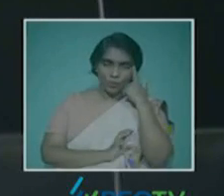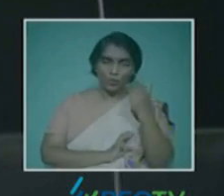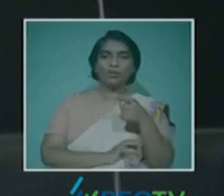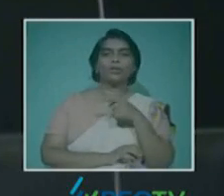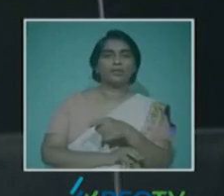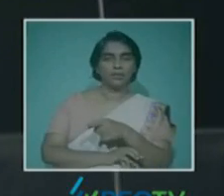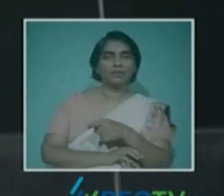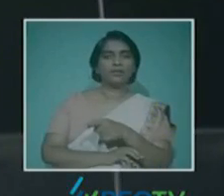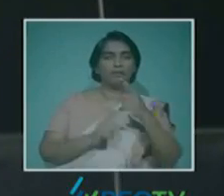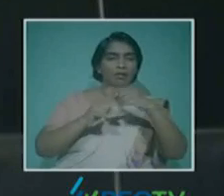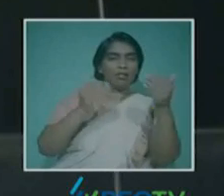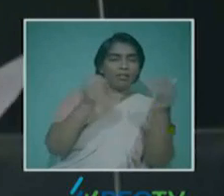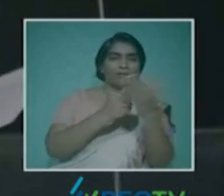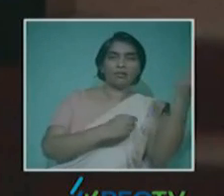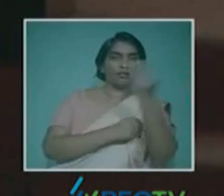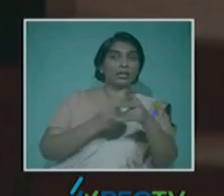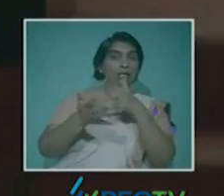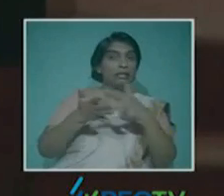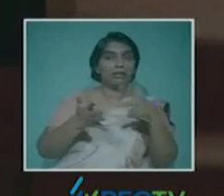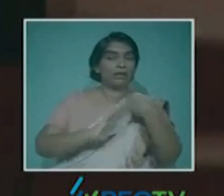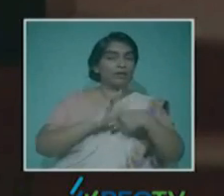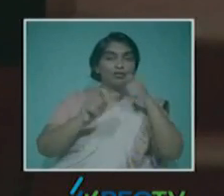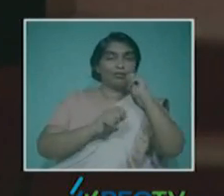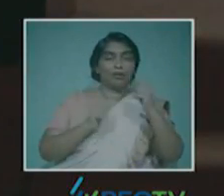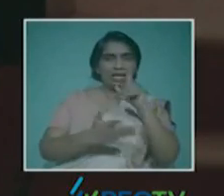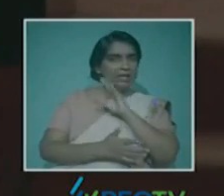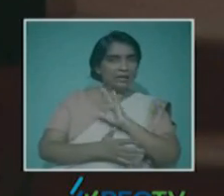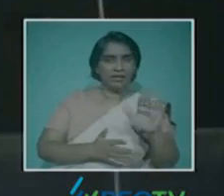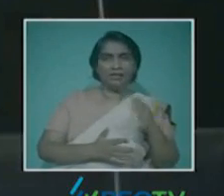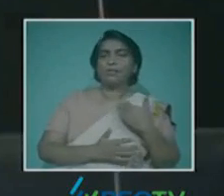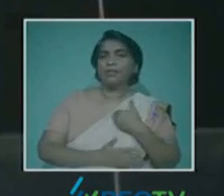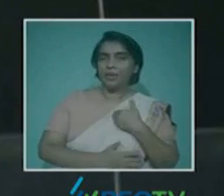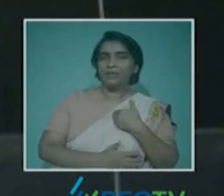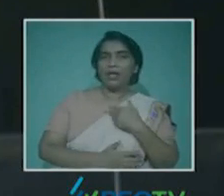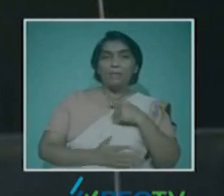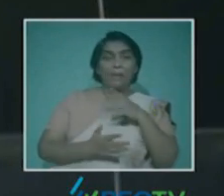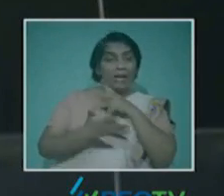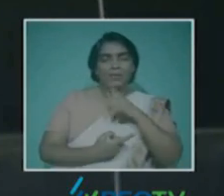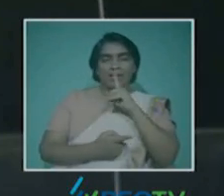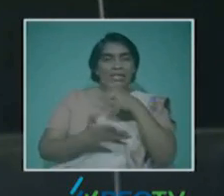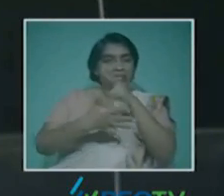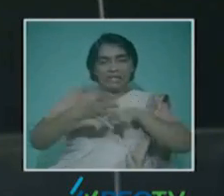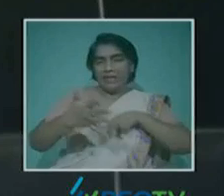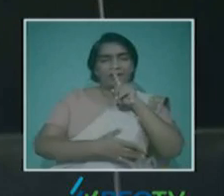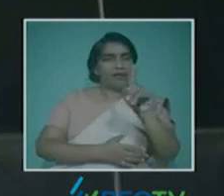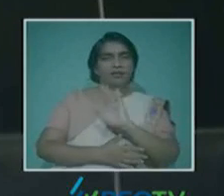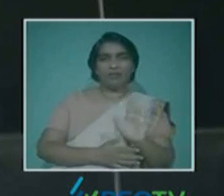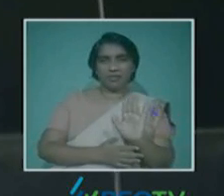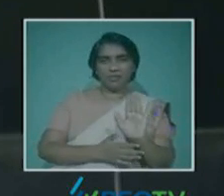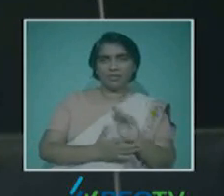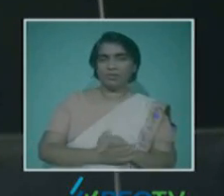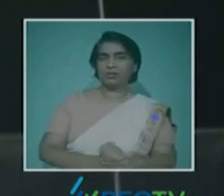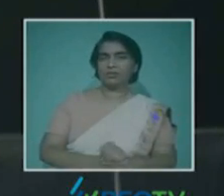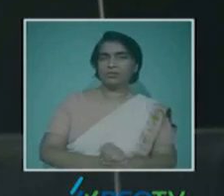මේ අනියමින් ලැබුණ ලියවිල්ලක් කොහොම කියවලා මේ රටේ ජනතාව සභාව බය කරන්න එපා. මම කියවන්නේ නැත්තේ ඒකයි. වග කියන නිසා තමයි